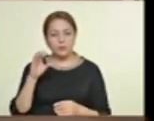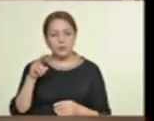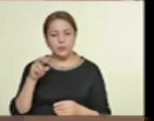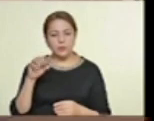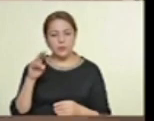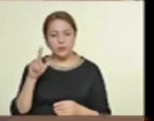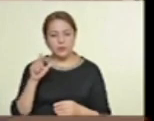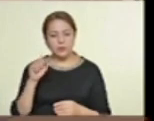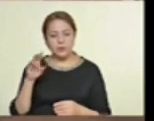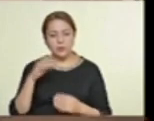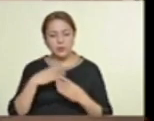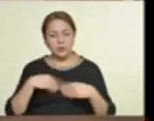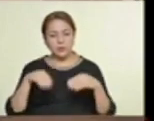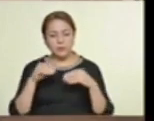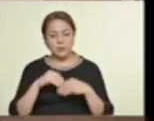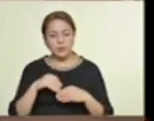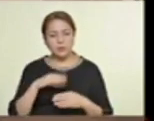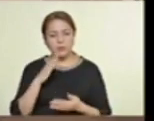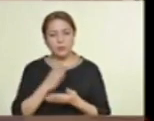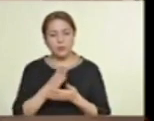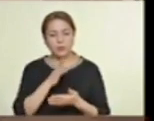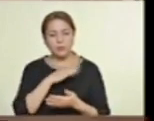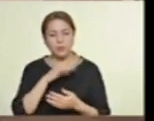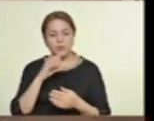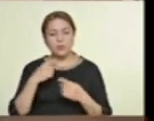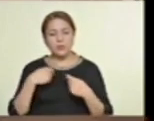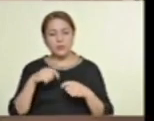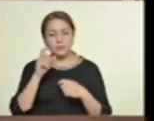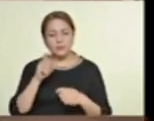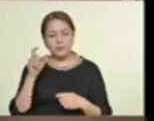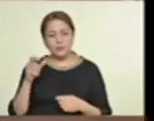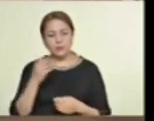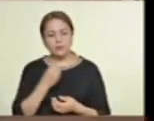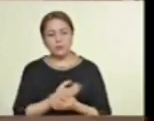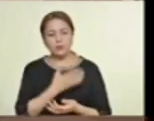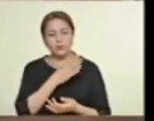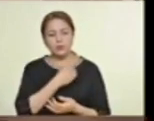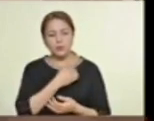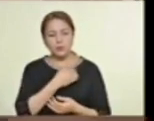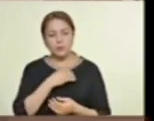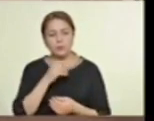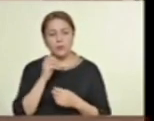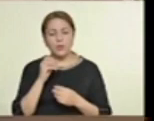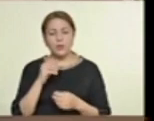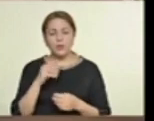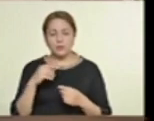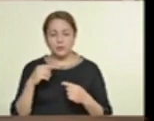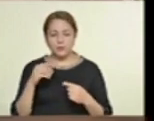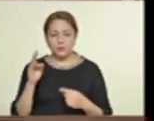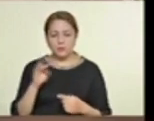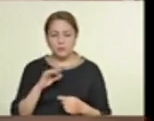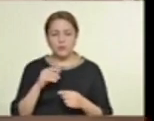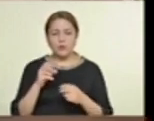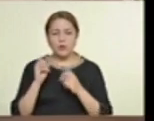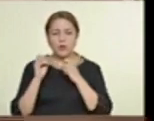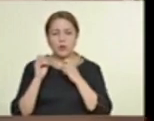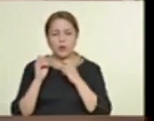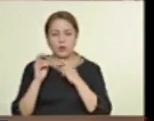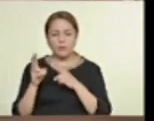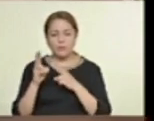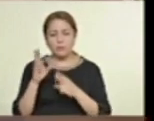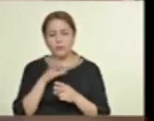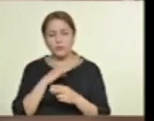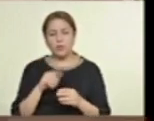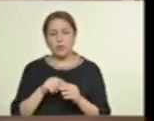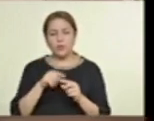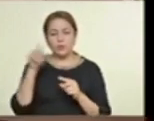bo'lgan savdogarlar tobora boyish ilinjida, hattoki xavfli bo'lgan uzoq-uzoq, demak,